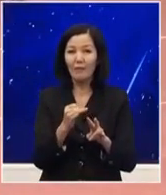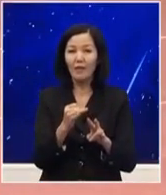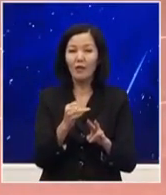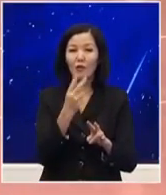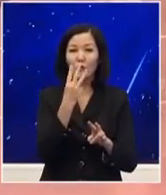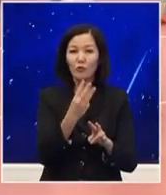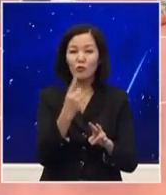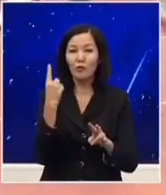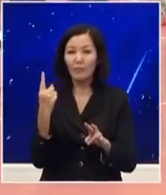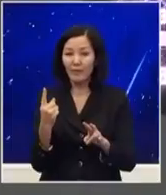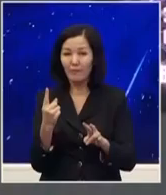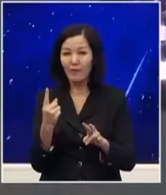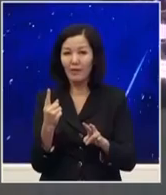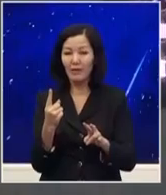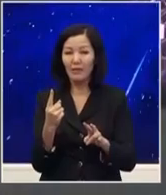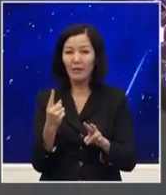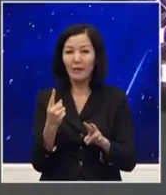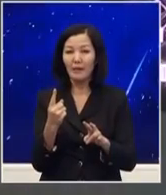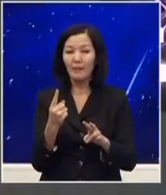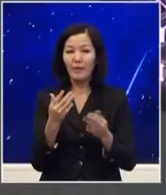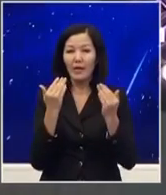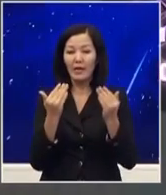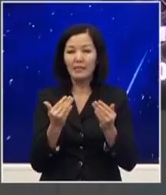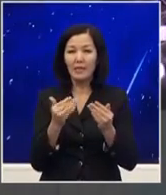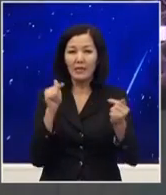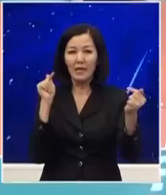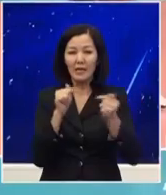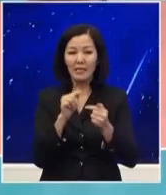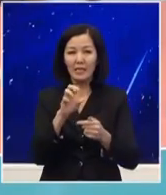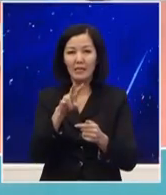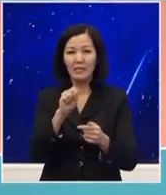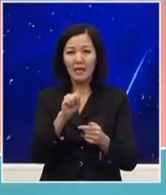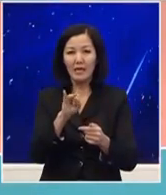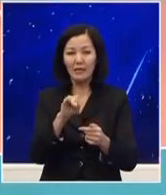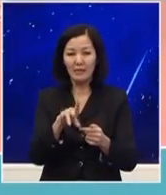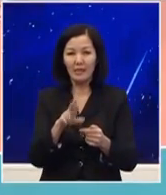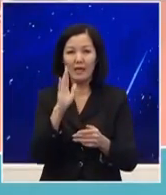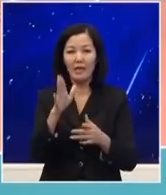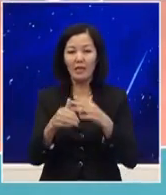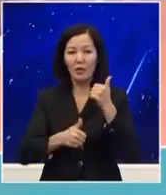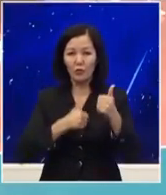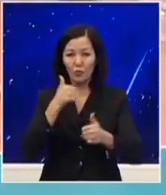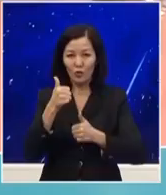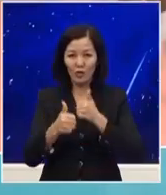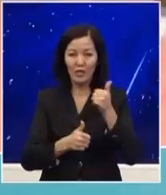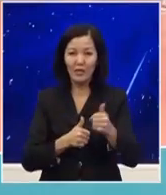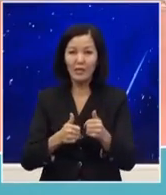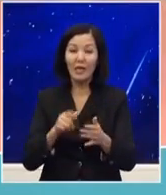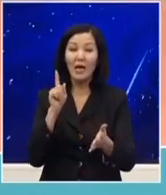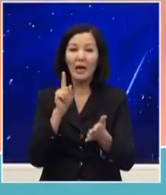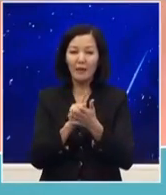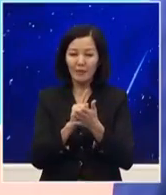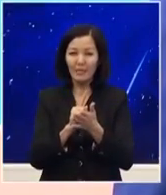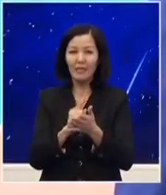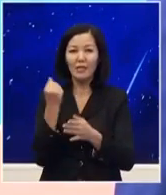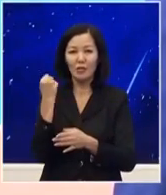нәтижесімен жол берді. Дегенмен жерлестеріміз бітіспес қарсылас атанған Алтайға кеткен есені алдағы турнирларда міндетті түрде қайтарамыз